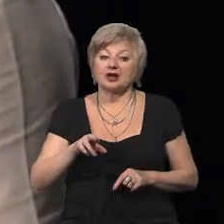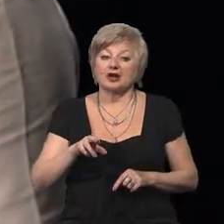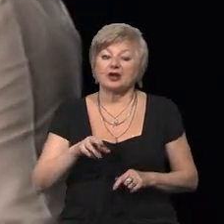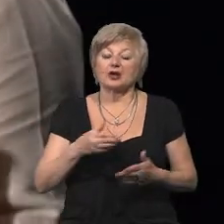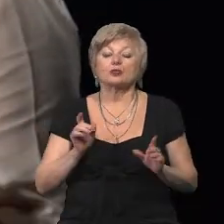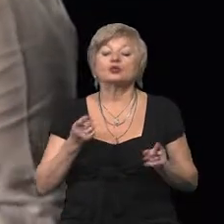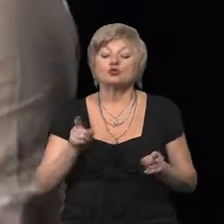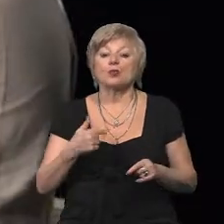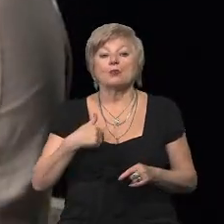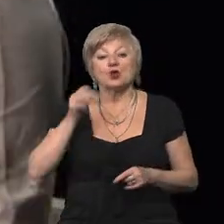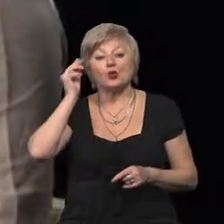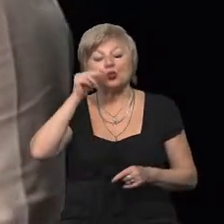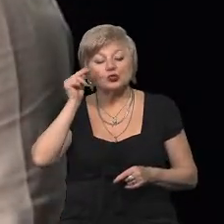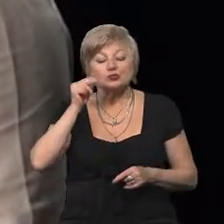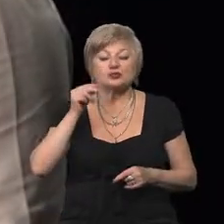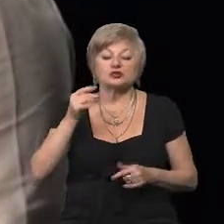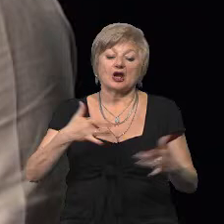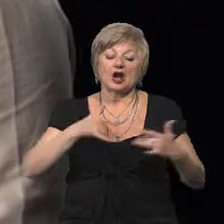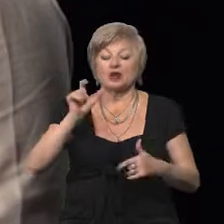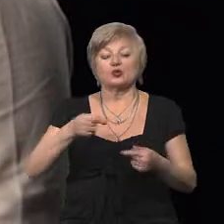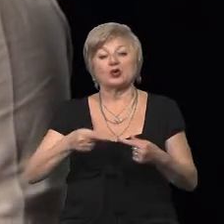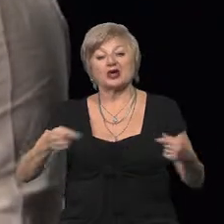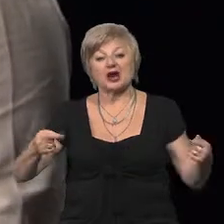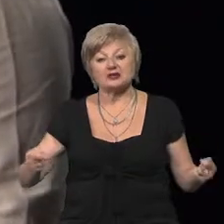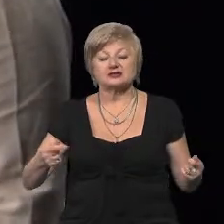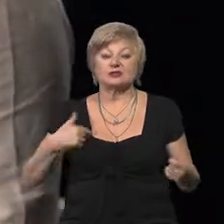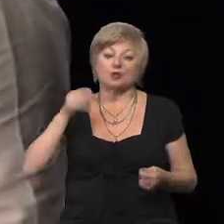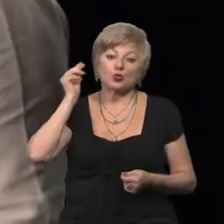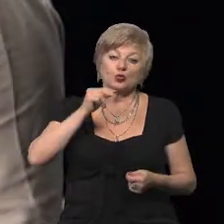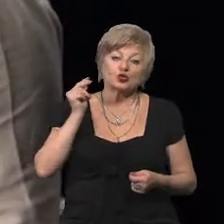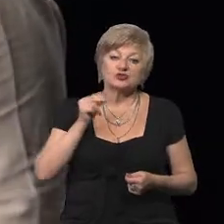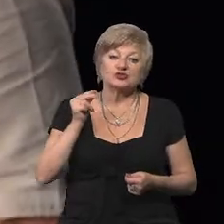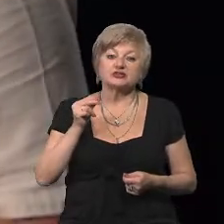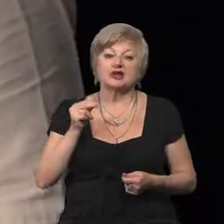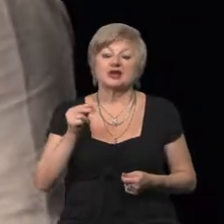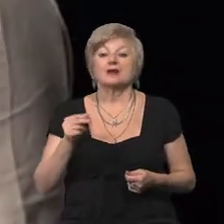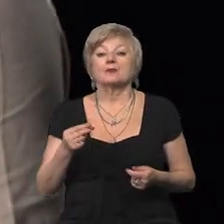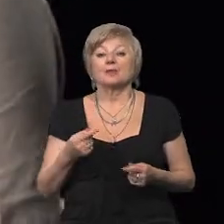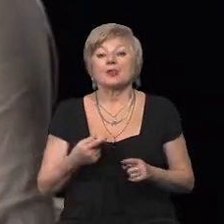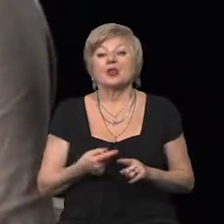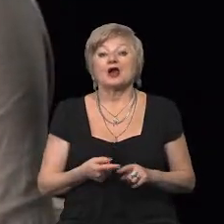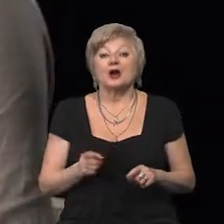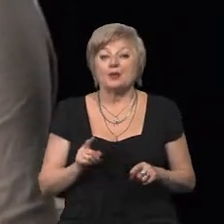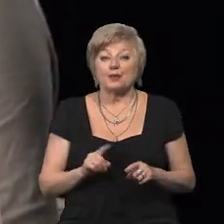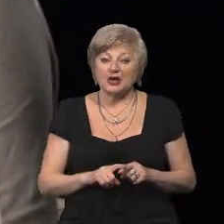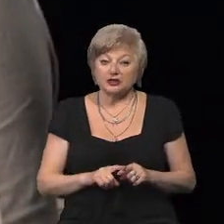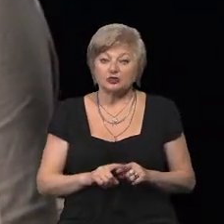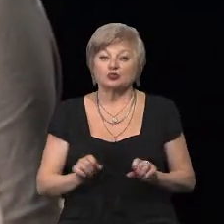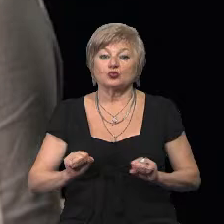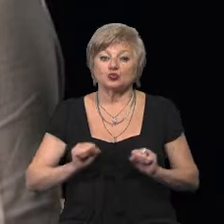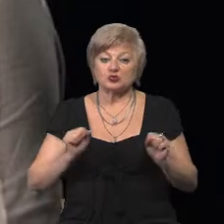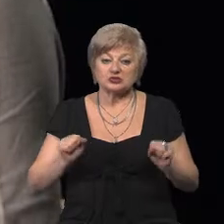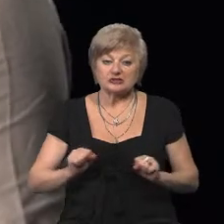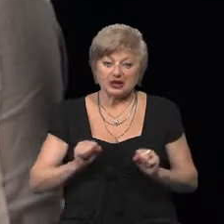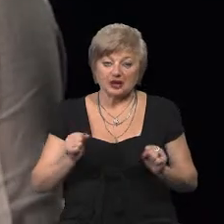вчимося, люди різні, актери різні. Театрально, потому что это театр, вот, а искусство, потому что стараемся все-таки делать